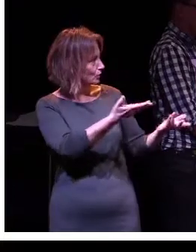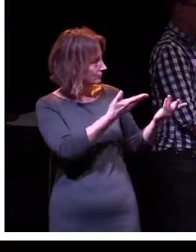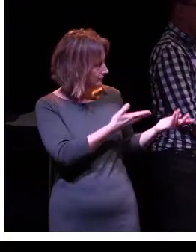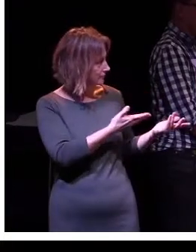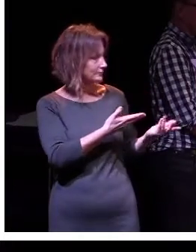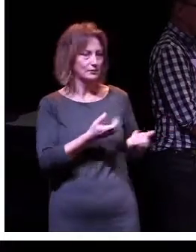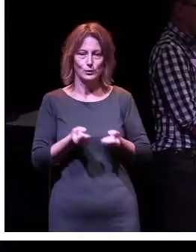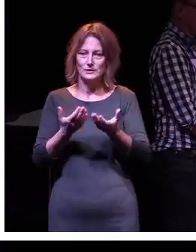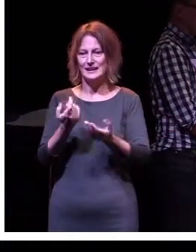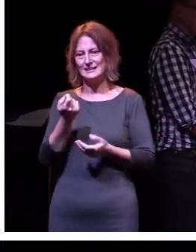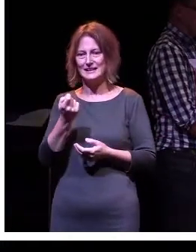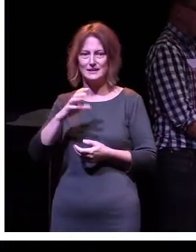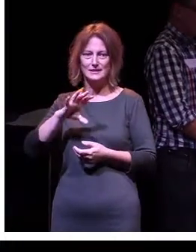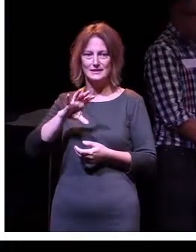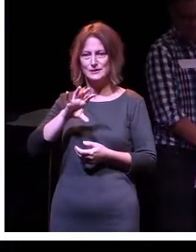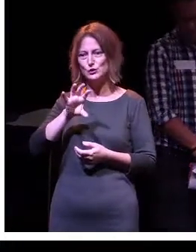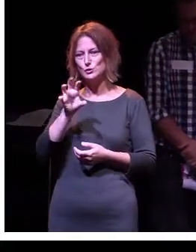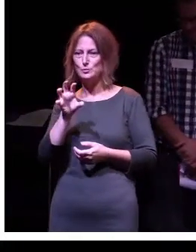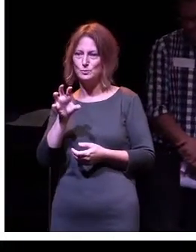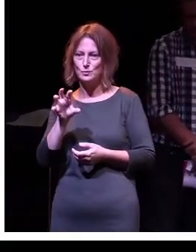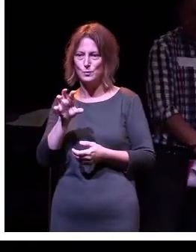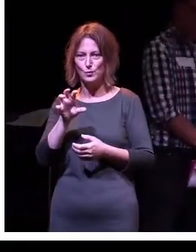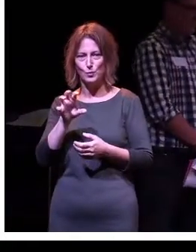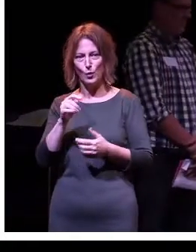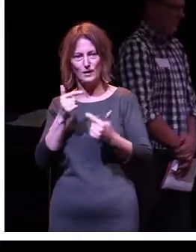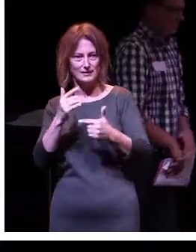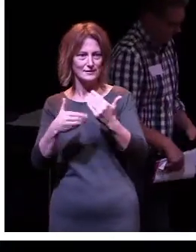en symbolisk grej.